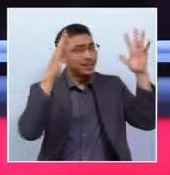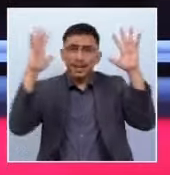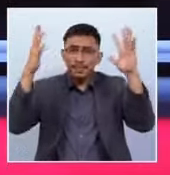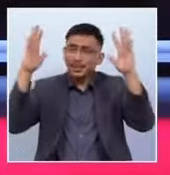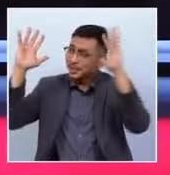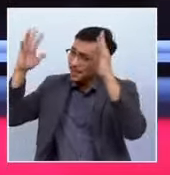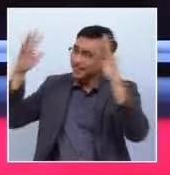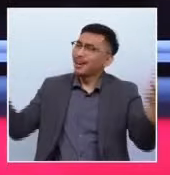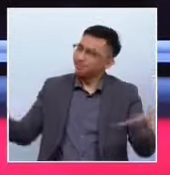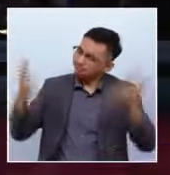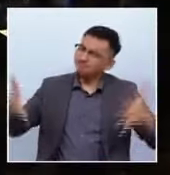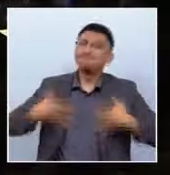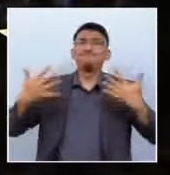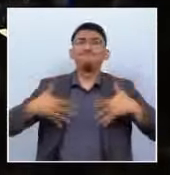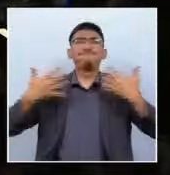meriah.